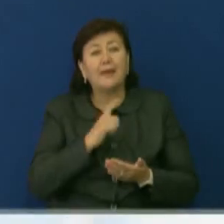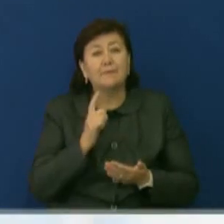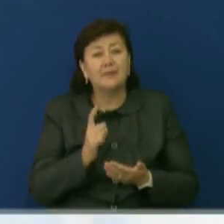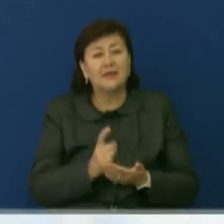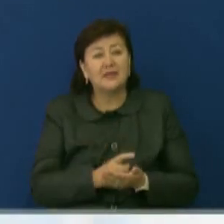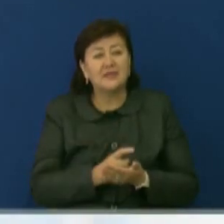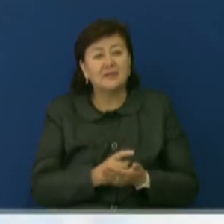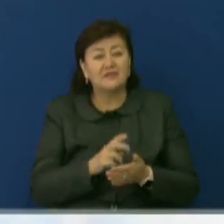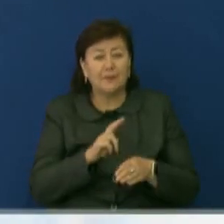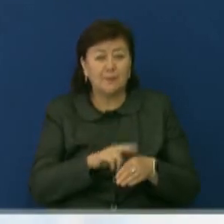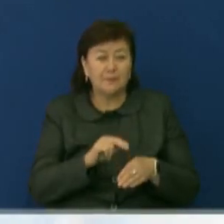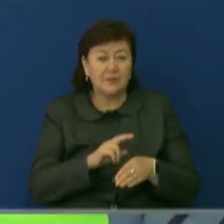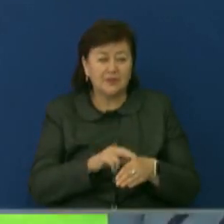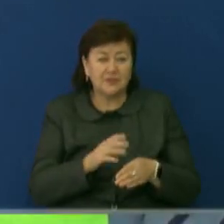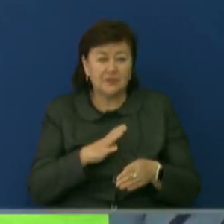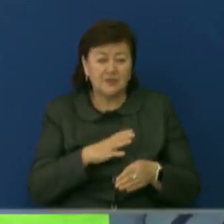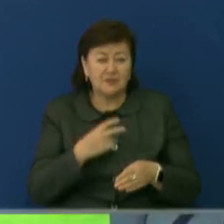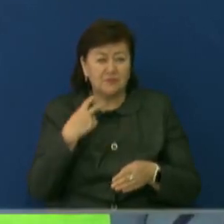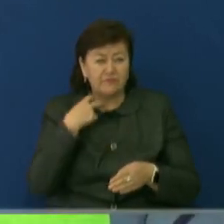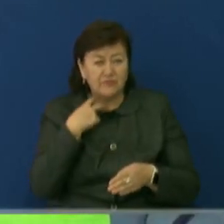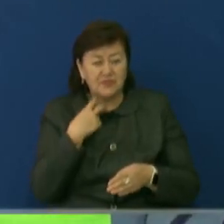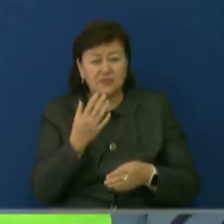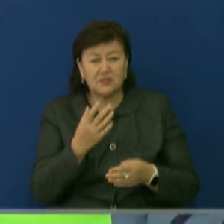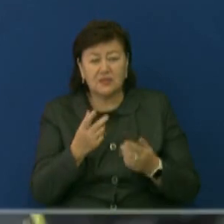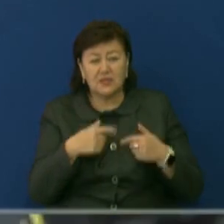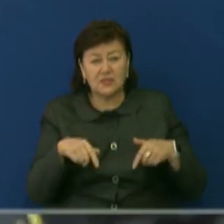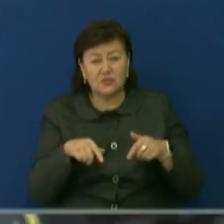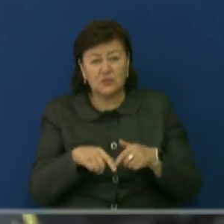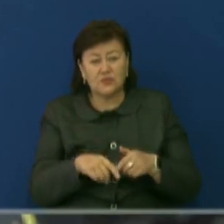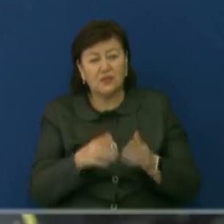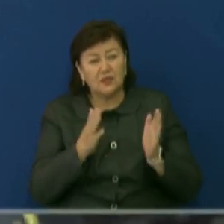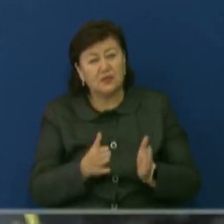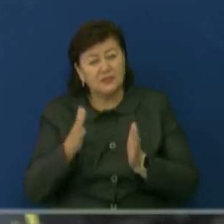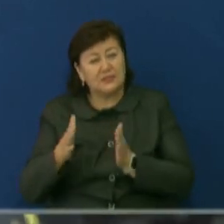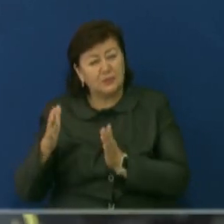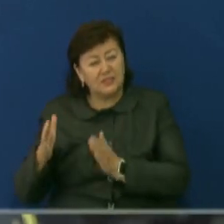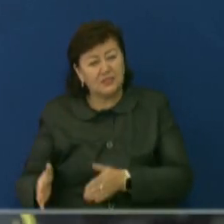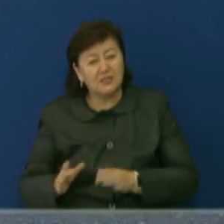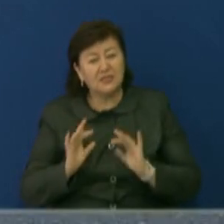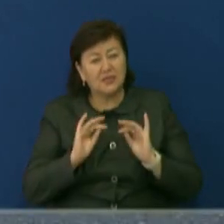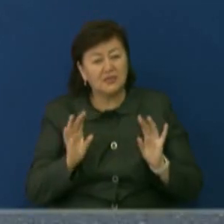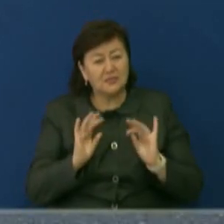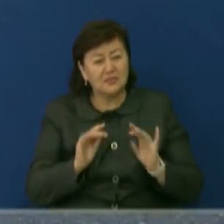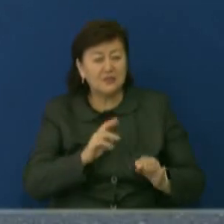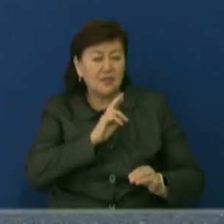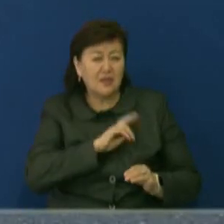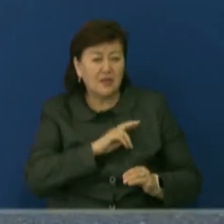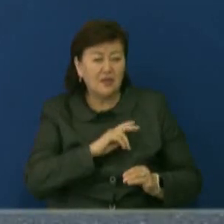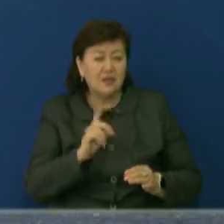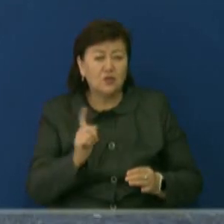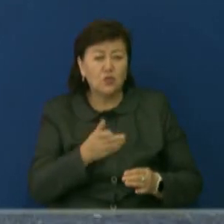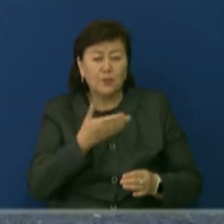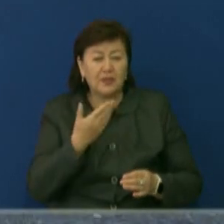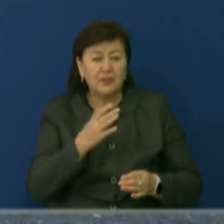Оперативно-профилактическое мероприятие «Борышкер» проводится на постоянной основе. Его цель – проведение разъяснительной работы среди населения с целью